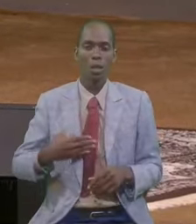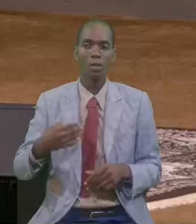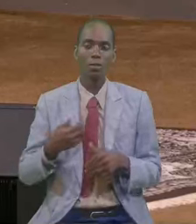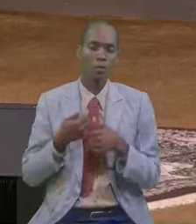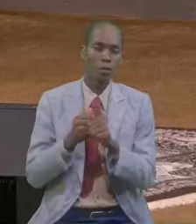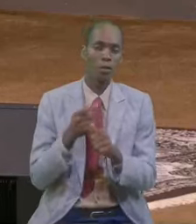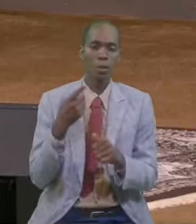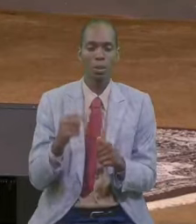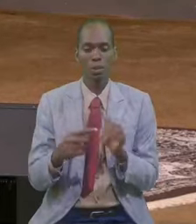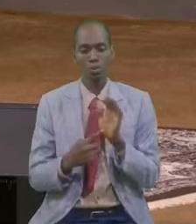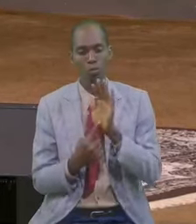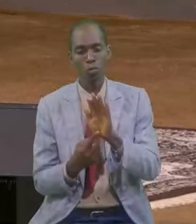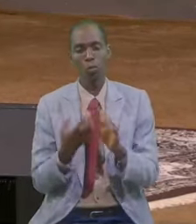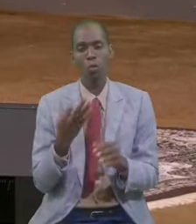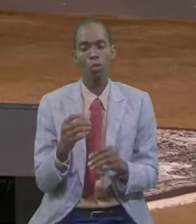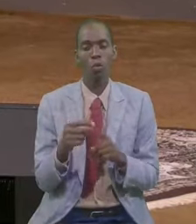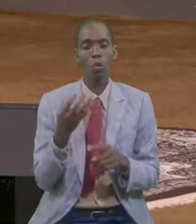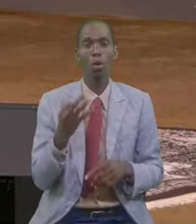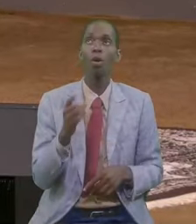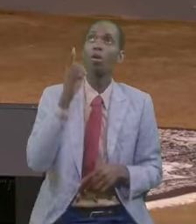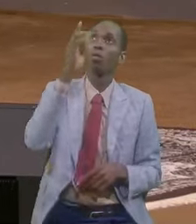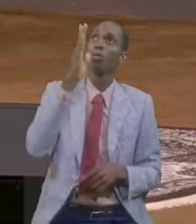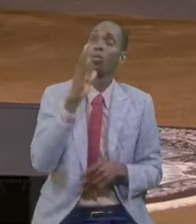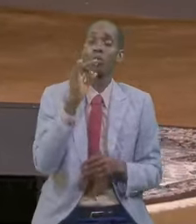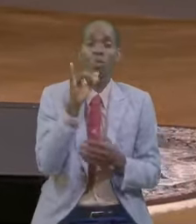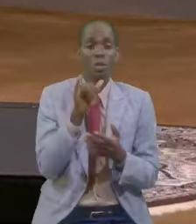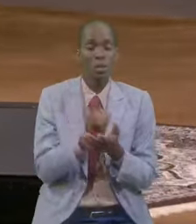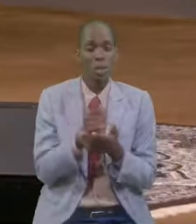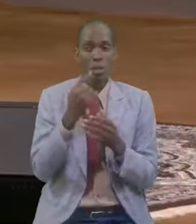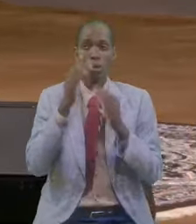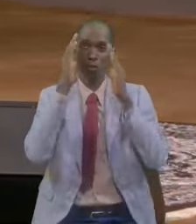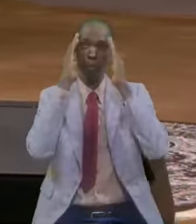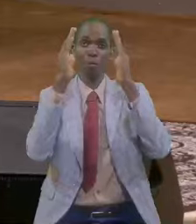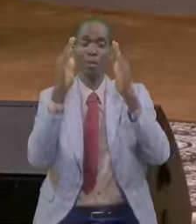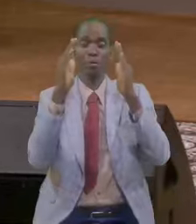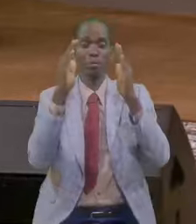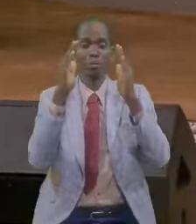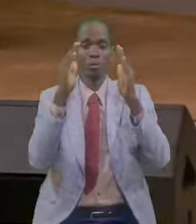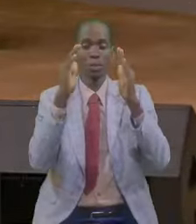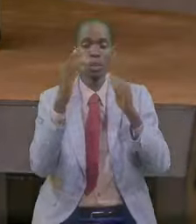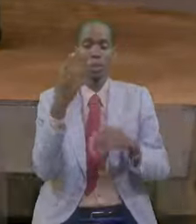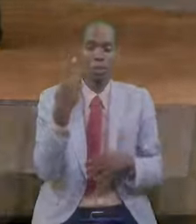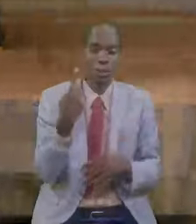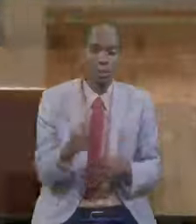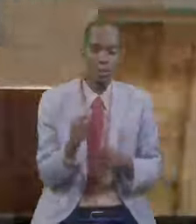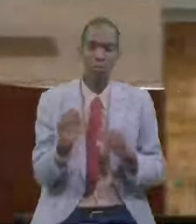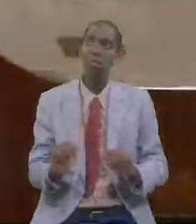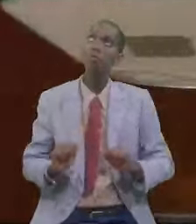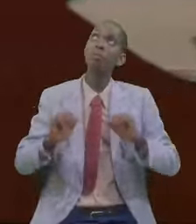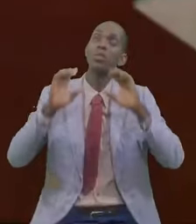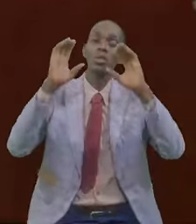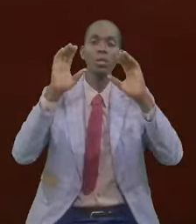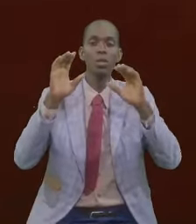de la parole de Dieu, afin que la concentration, la focalisation, la